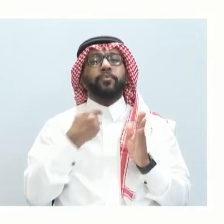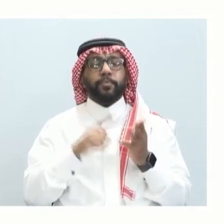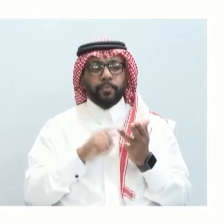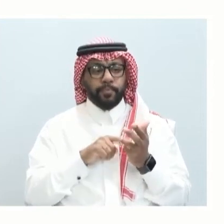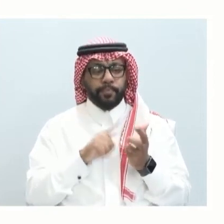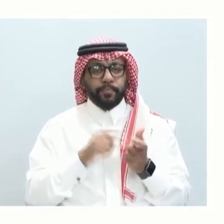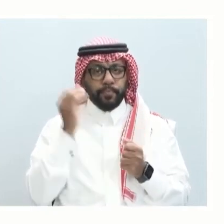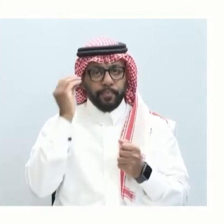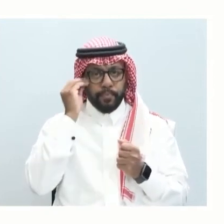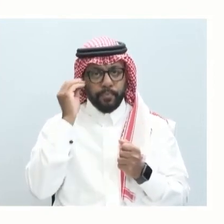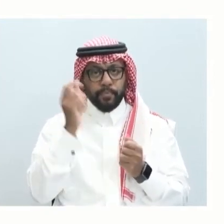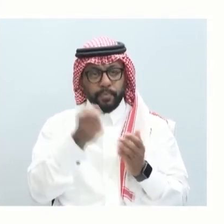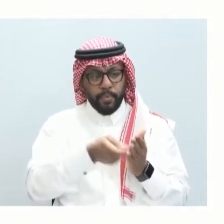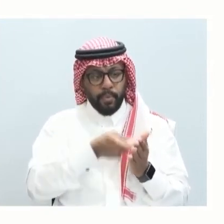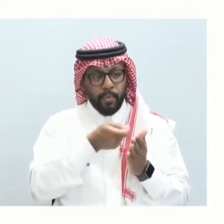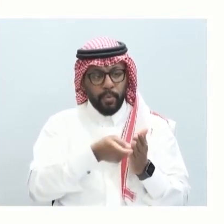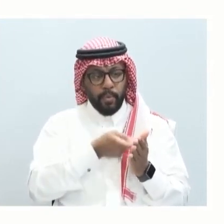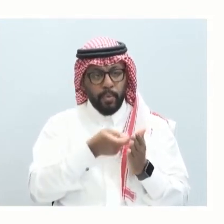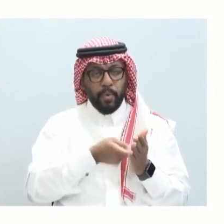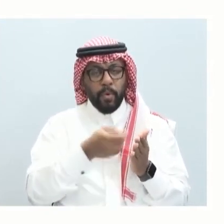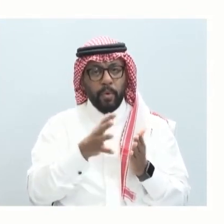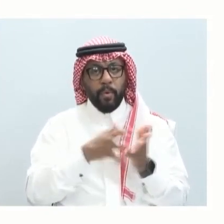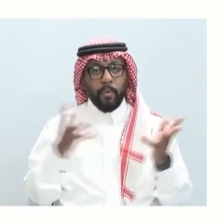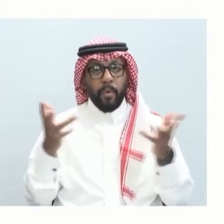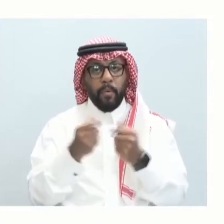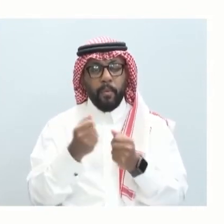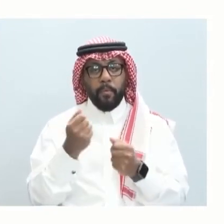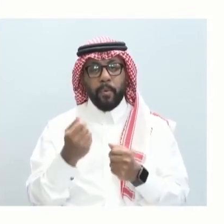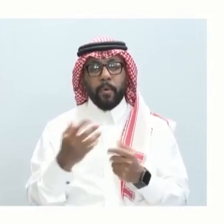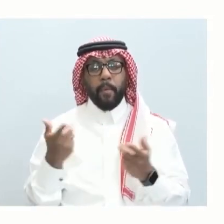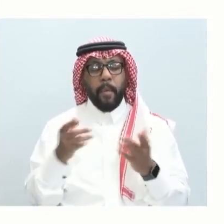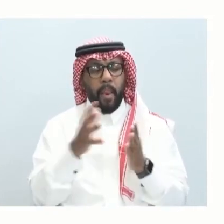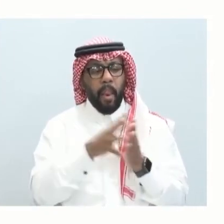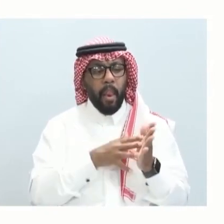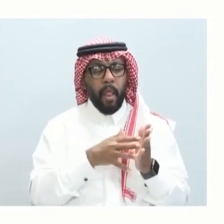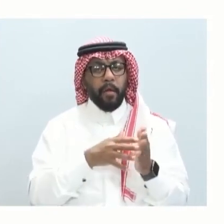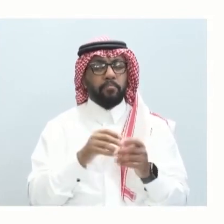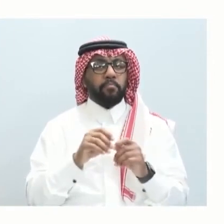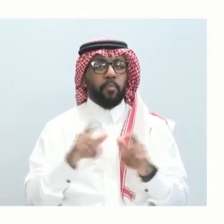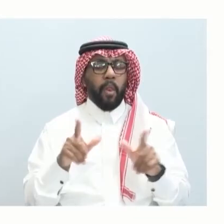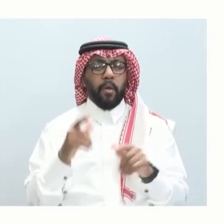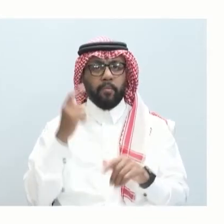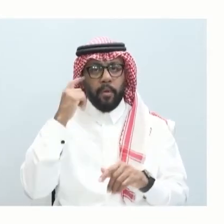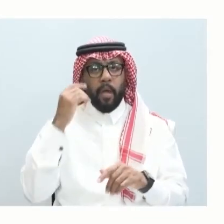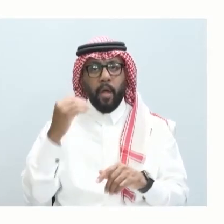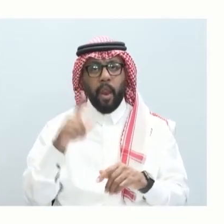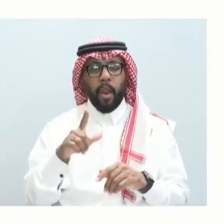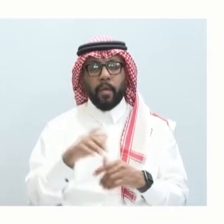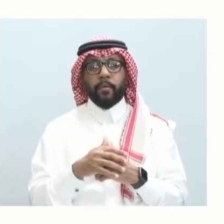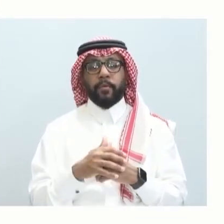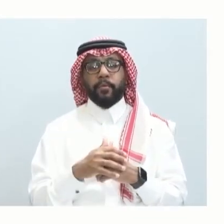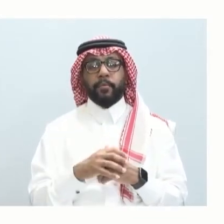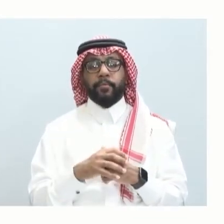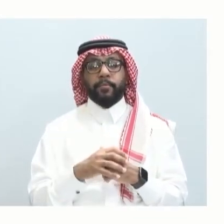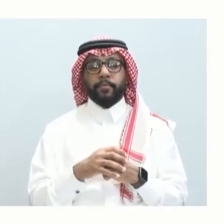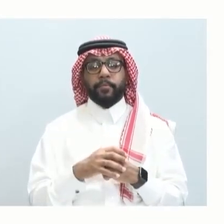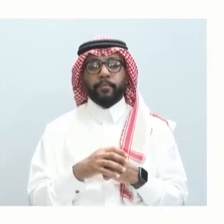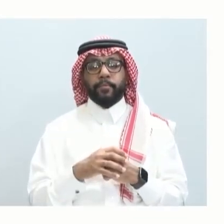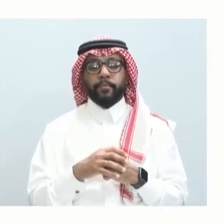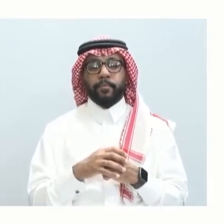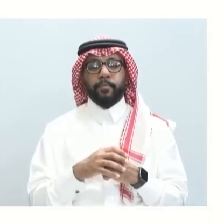ان اكتب جمله عدديه لاحل المساله اذا هذه خطتنا بارك الله فيكم الان